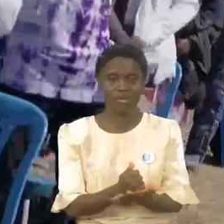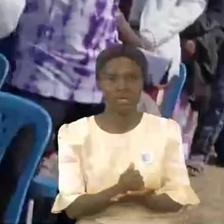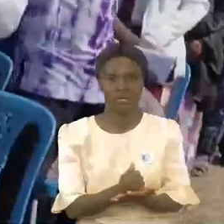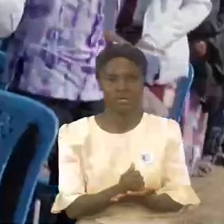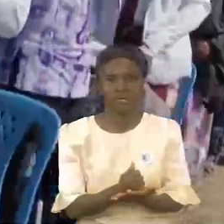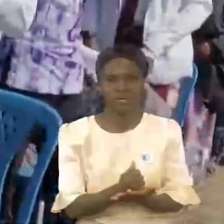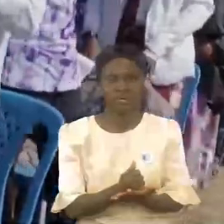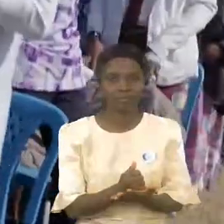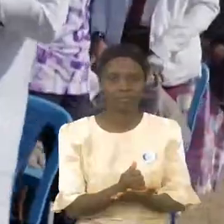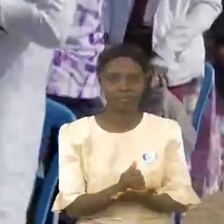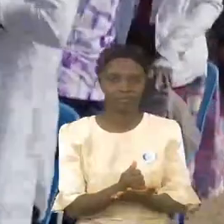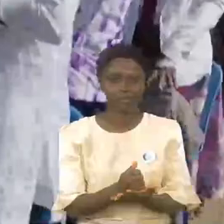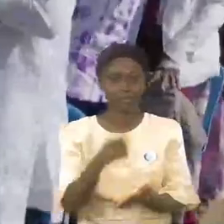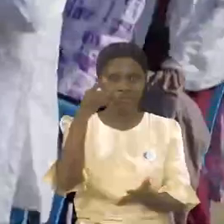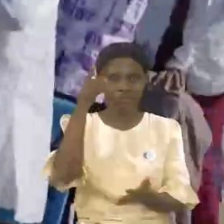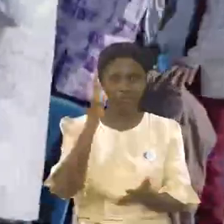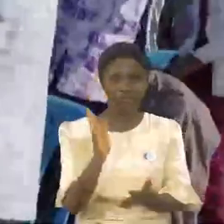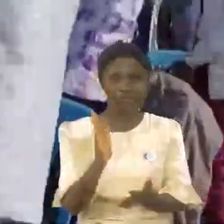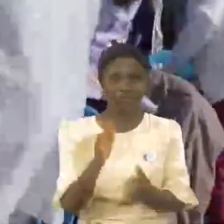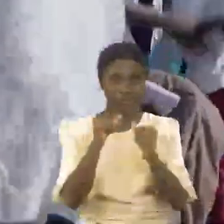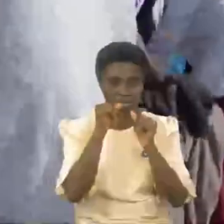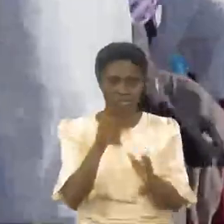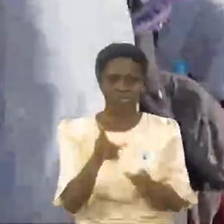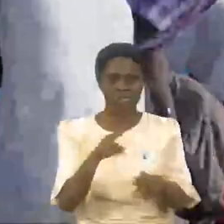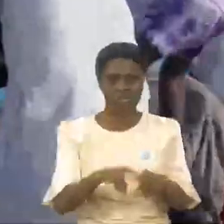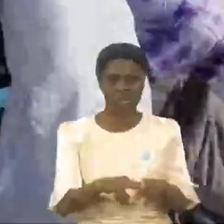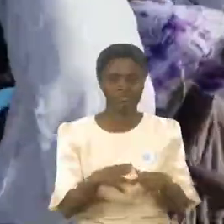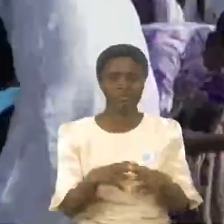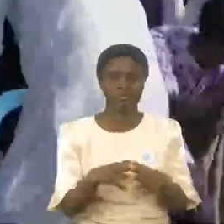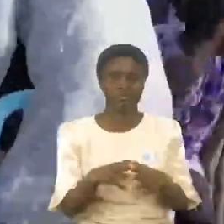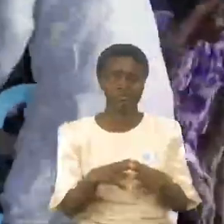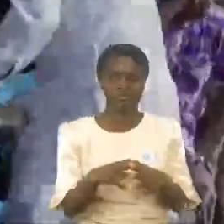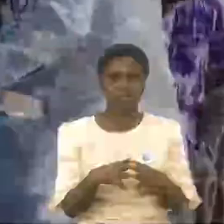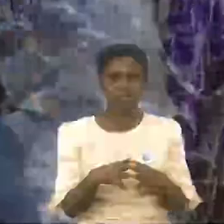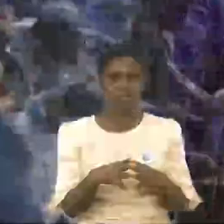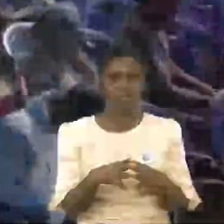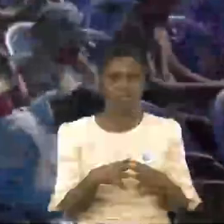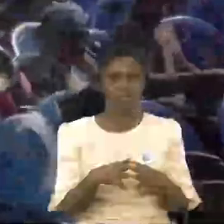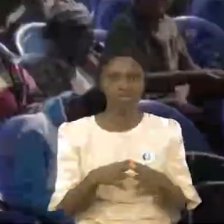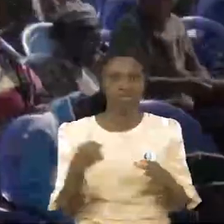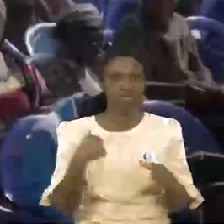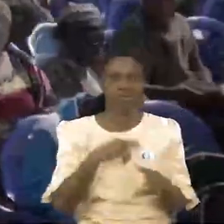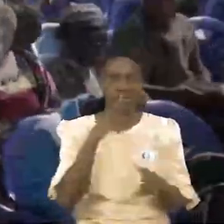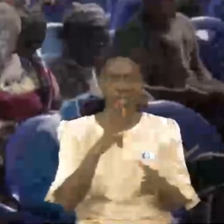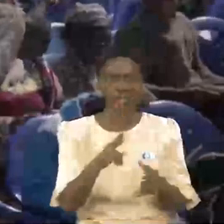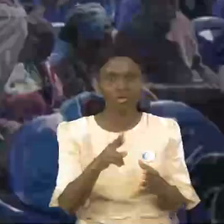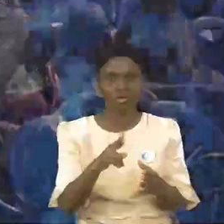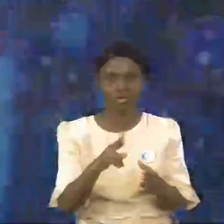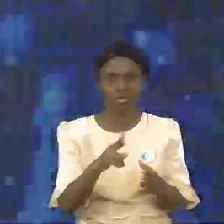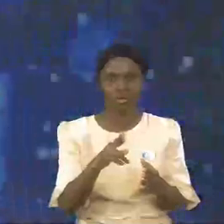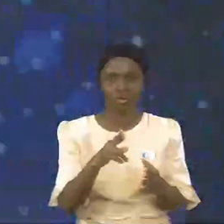amen le cerveau bénisse à soyez vous nous sommes à